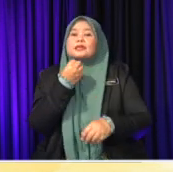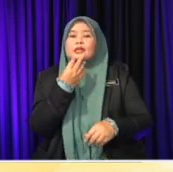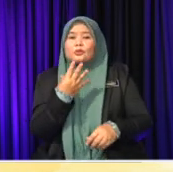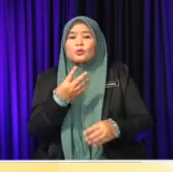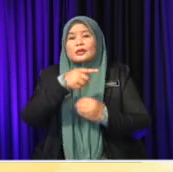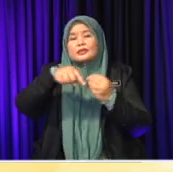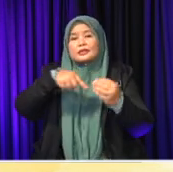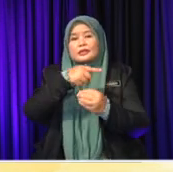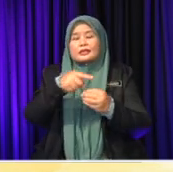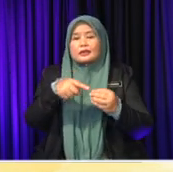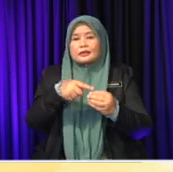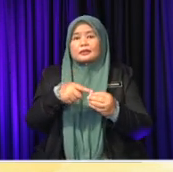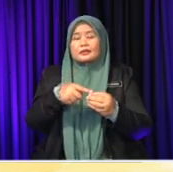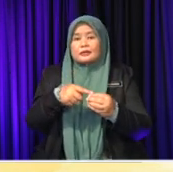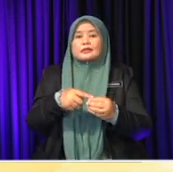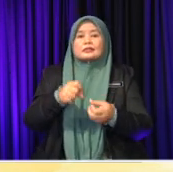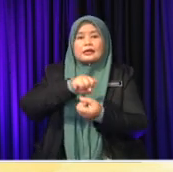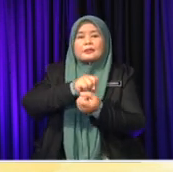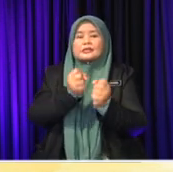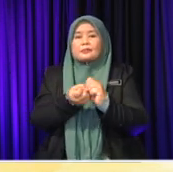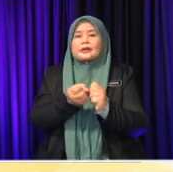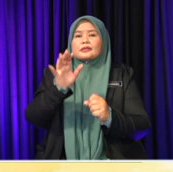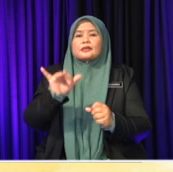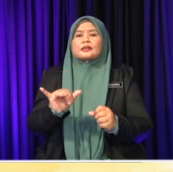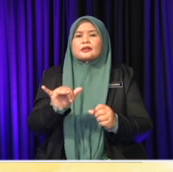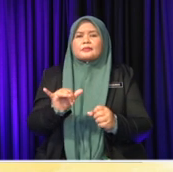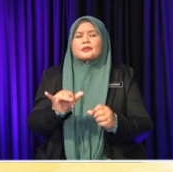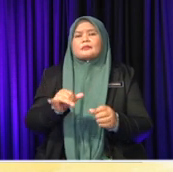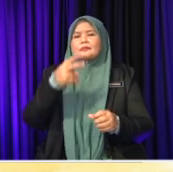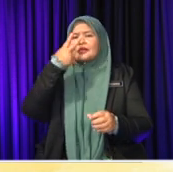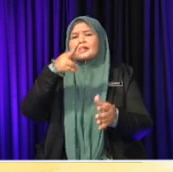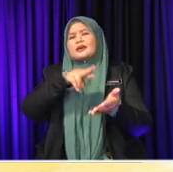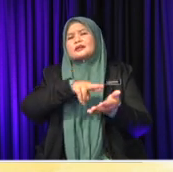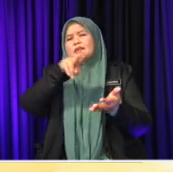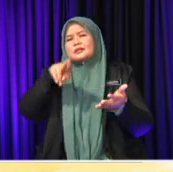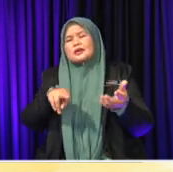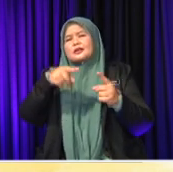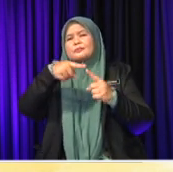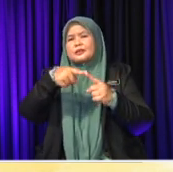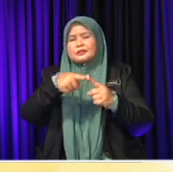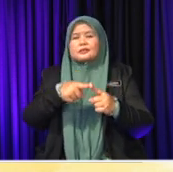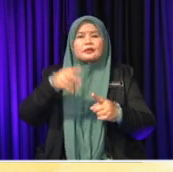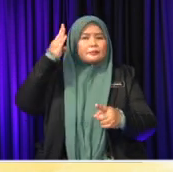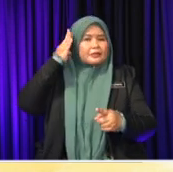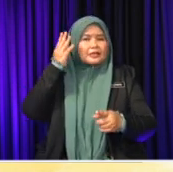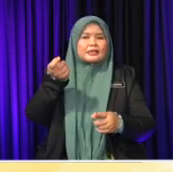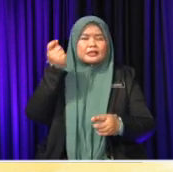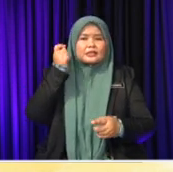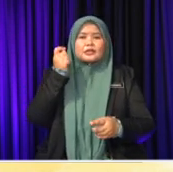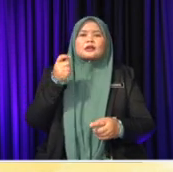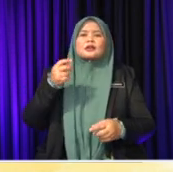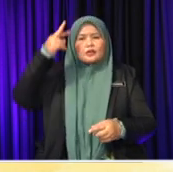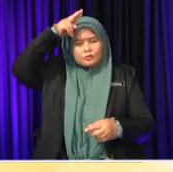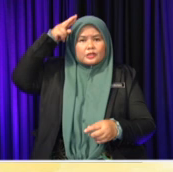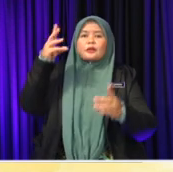tentang perihal beberapa sahabat yang telah memandang rendah kepada Sayyidina Bilal tadi dan Rasulullah